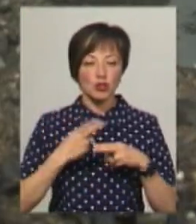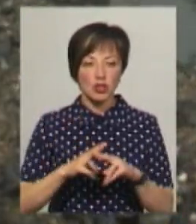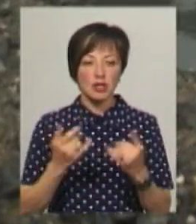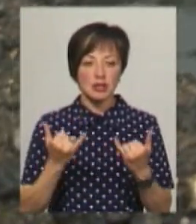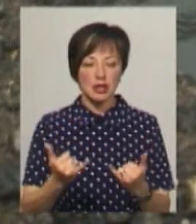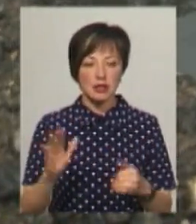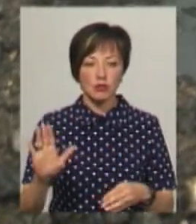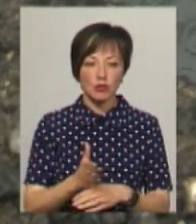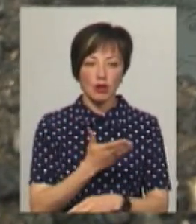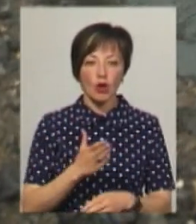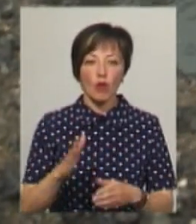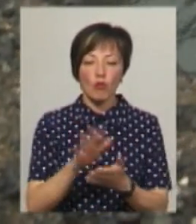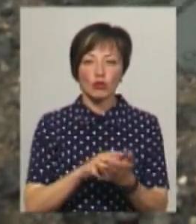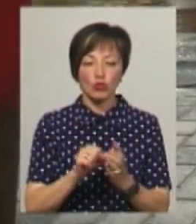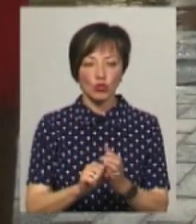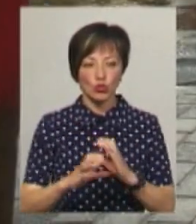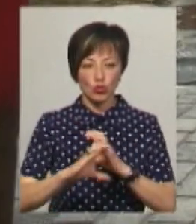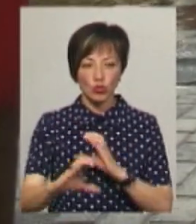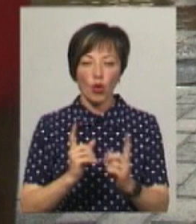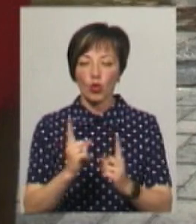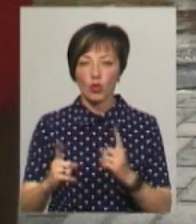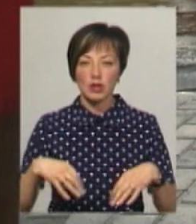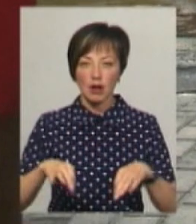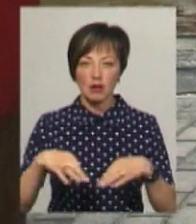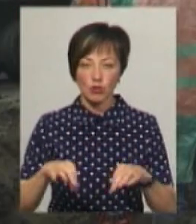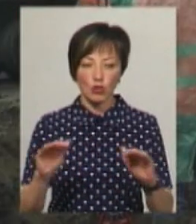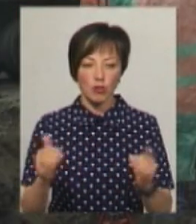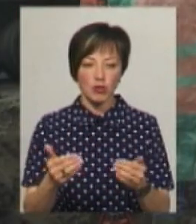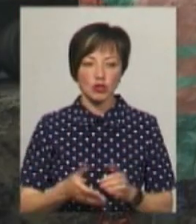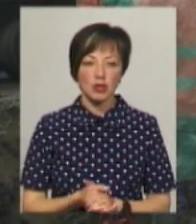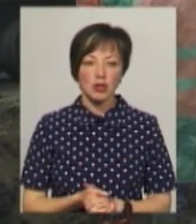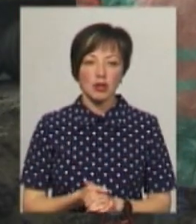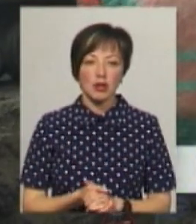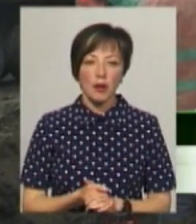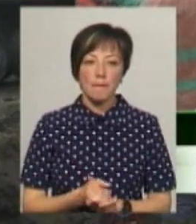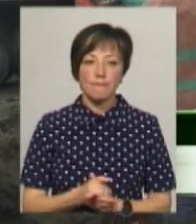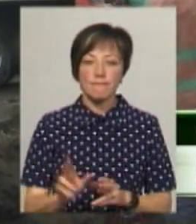наразі демонтували пошкоджену трубу. Рух транспорту вулицею Перемоги обмежили. Монтаж труби, яка